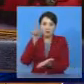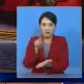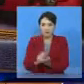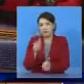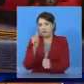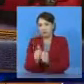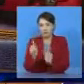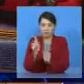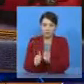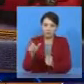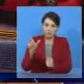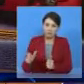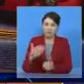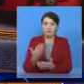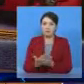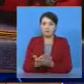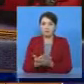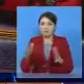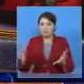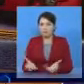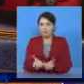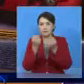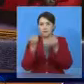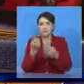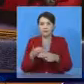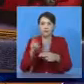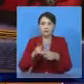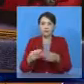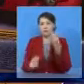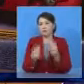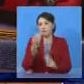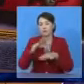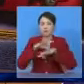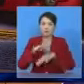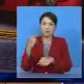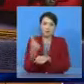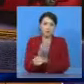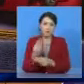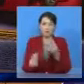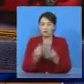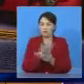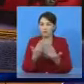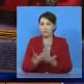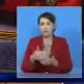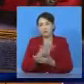жағынан сол мынау кішкене көтеру үшін деген сияқты осындай ойындар ойнатып жатыр. Бұл бірінші ойын емес, бірнеше